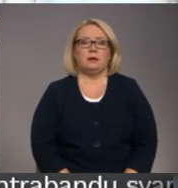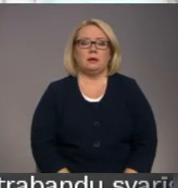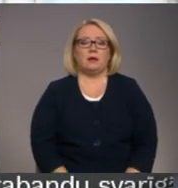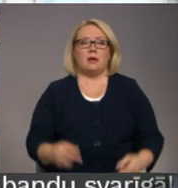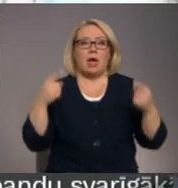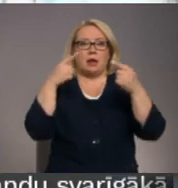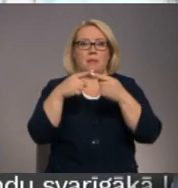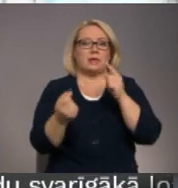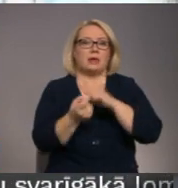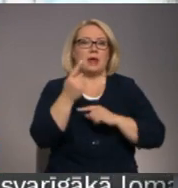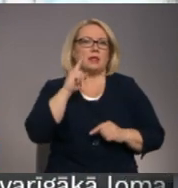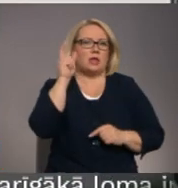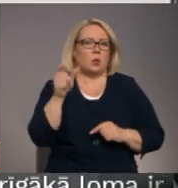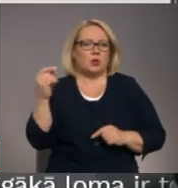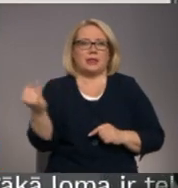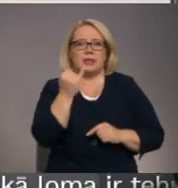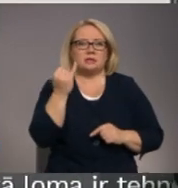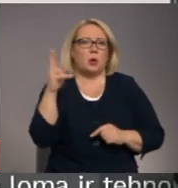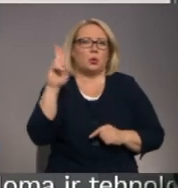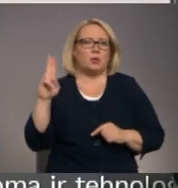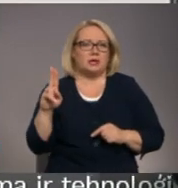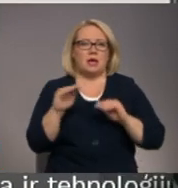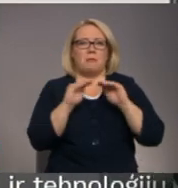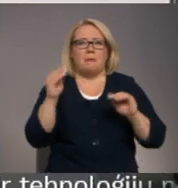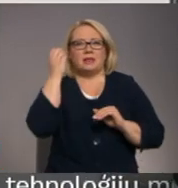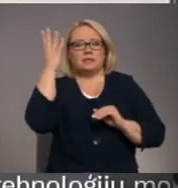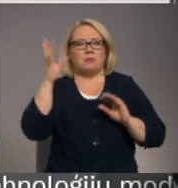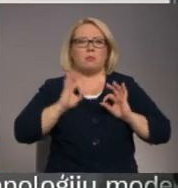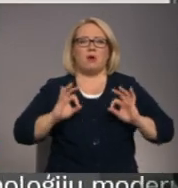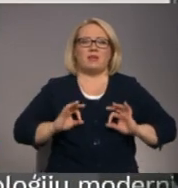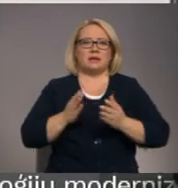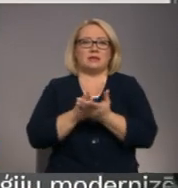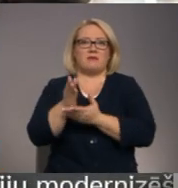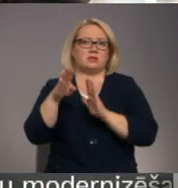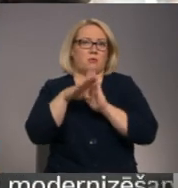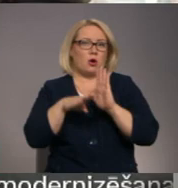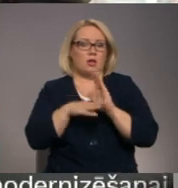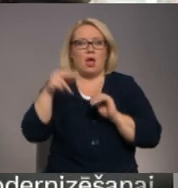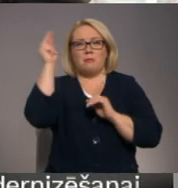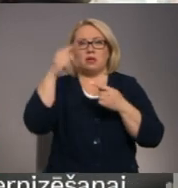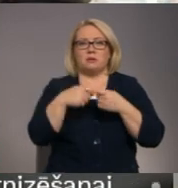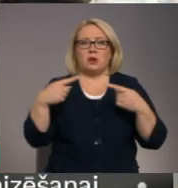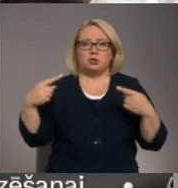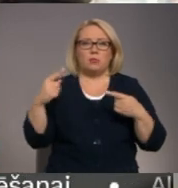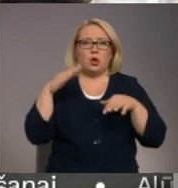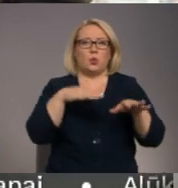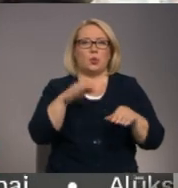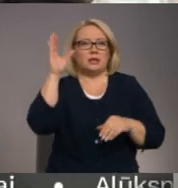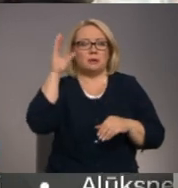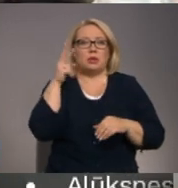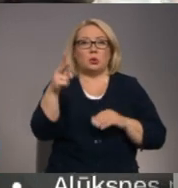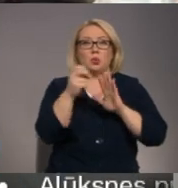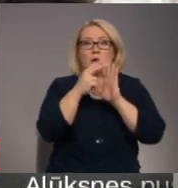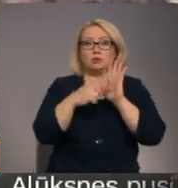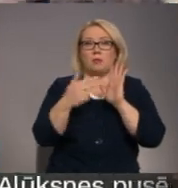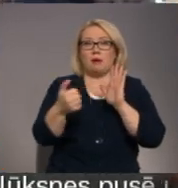Ar mērķi radīt jauniešos interesi par jūrniecību pamatizglītības profesionālās ievirs programma ar mācību priekšmetu jūras zinības